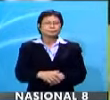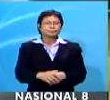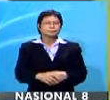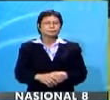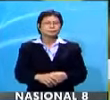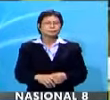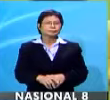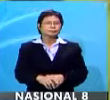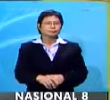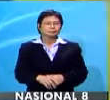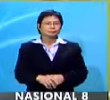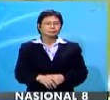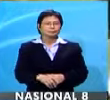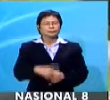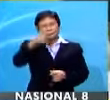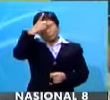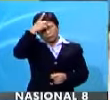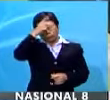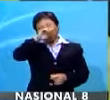pasukan